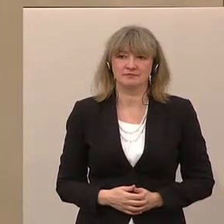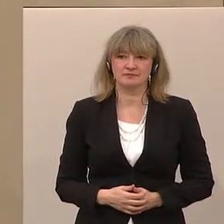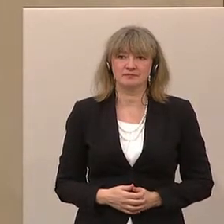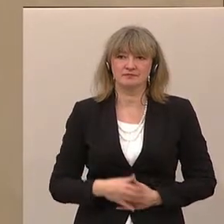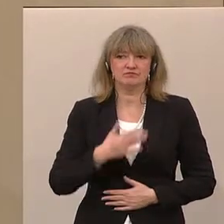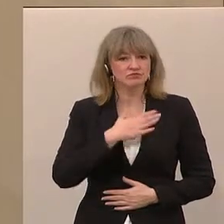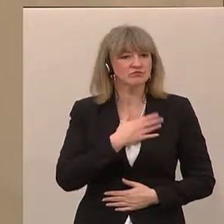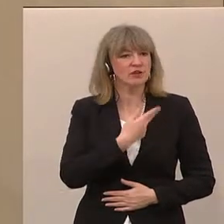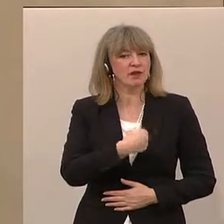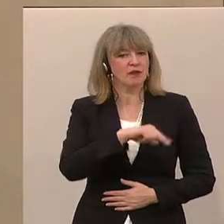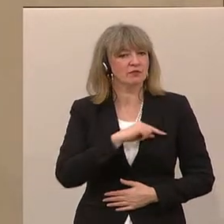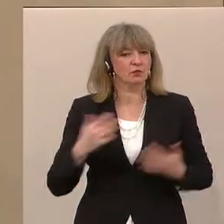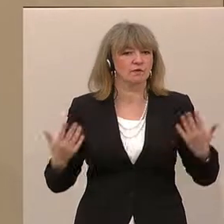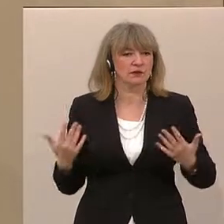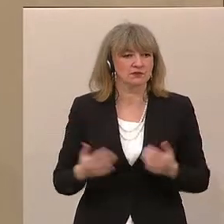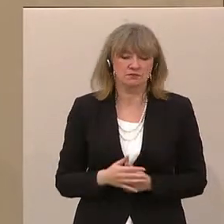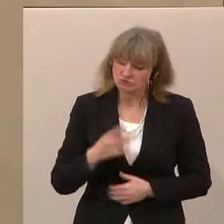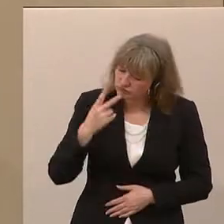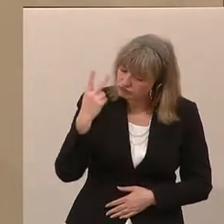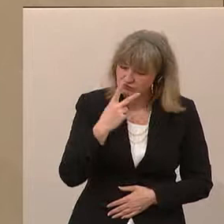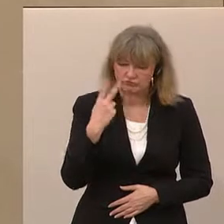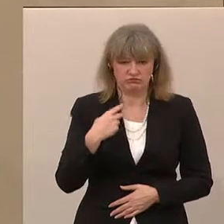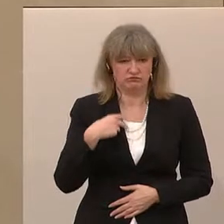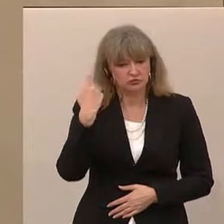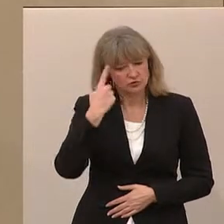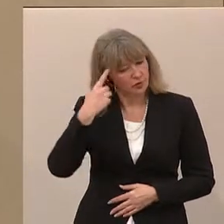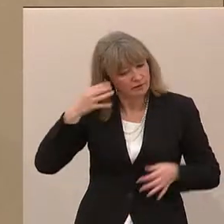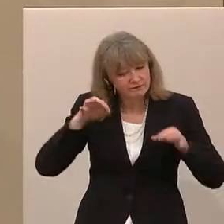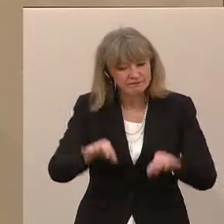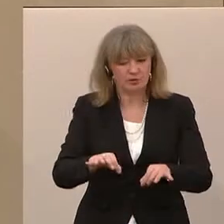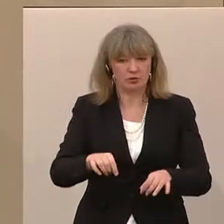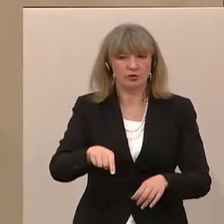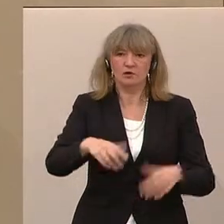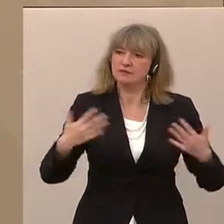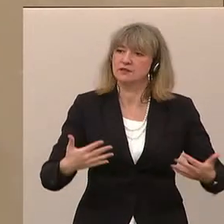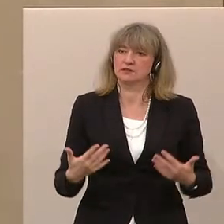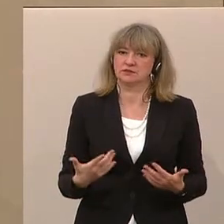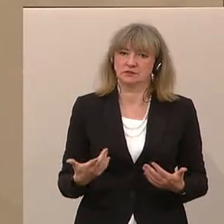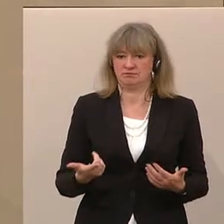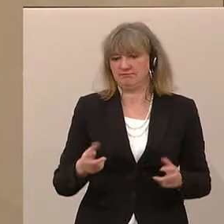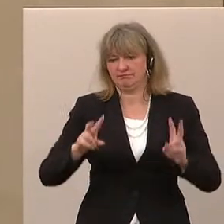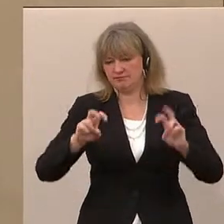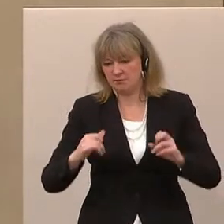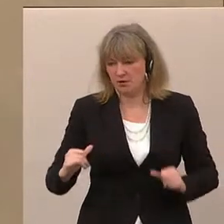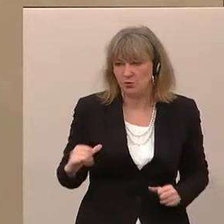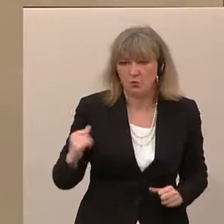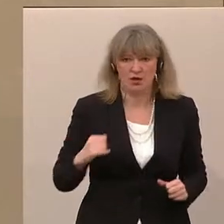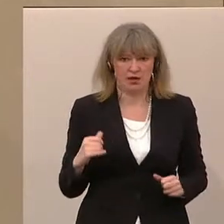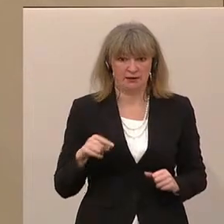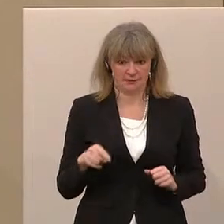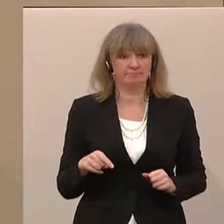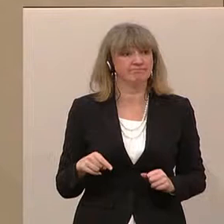sein, natürlich dafür Sorge zu tragen, dass gerade wenn es um die Jugend geht, hier die